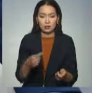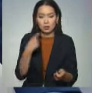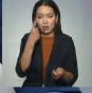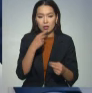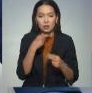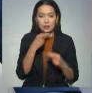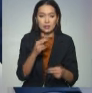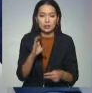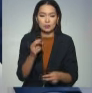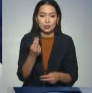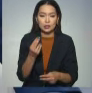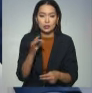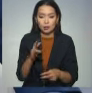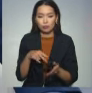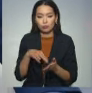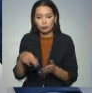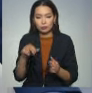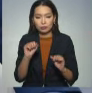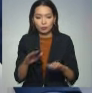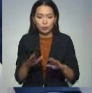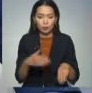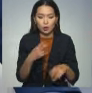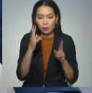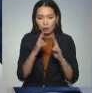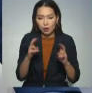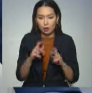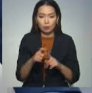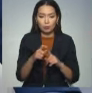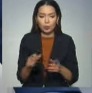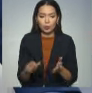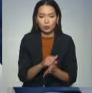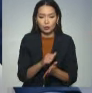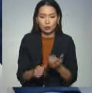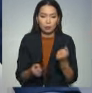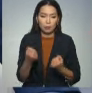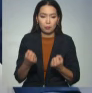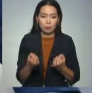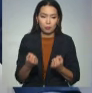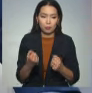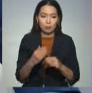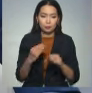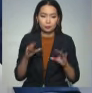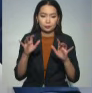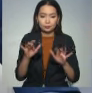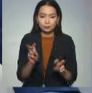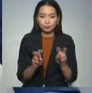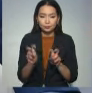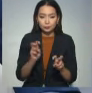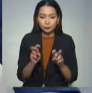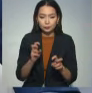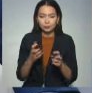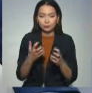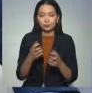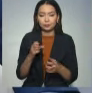обращения спецсон. После проверки представленных документов и транспортного средства по базам розыска